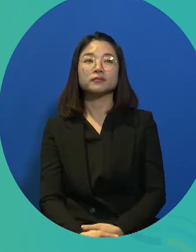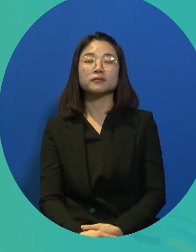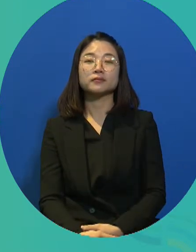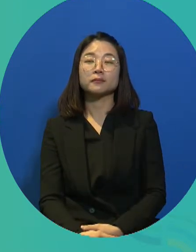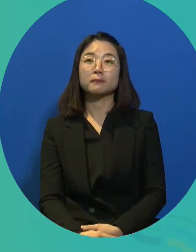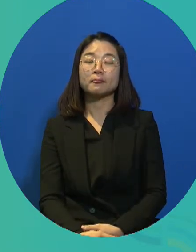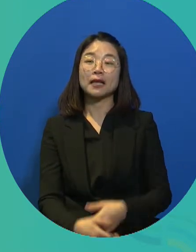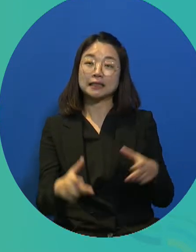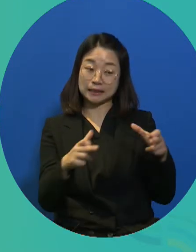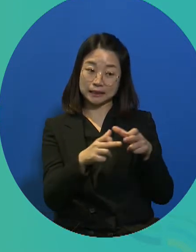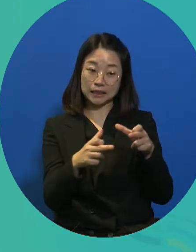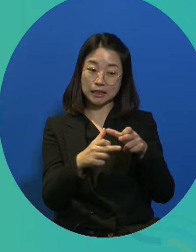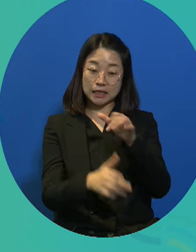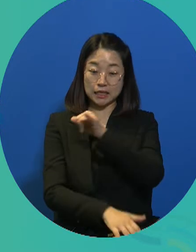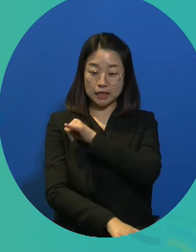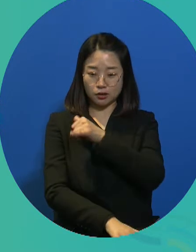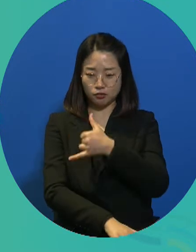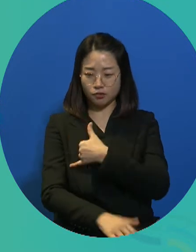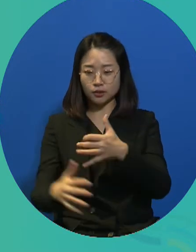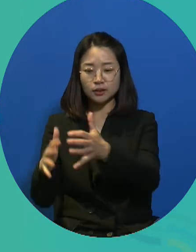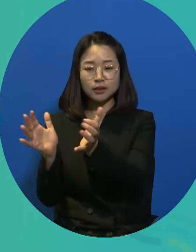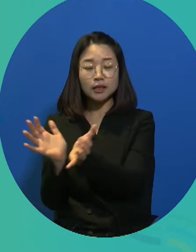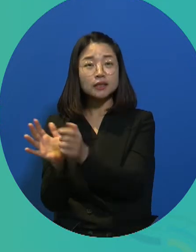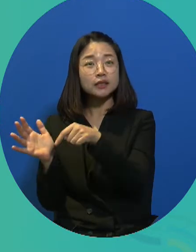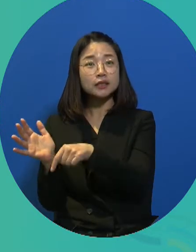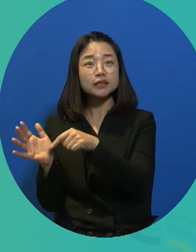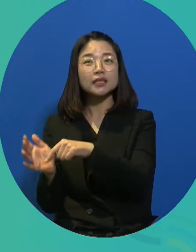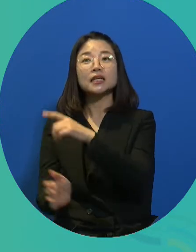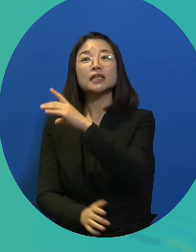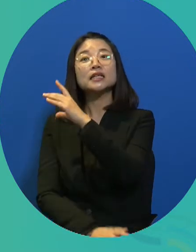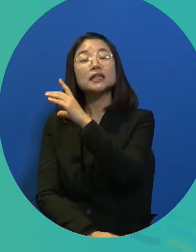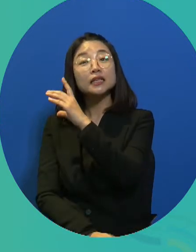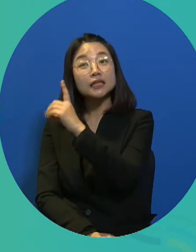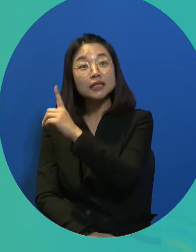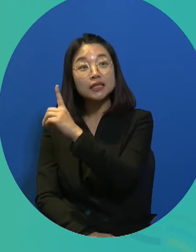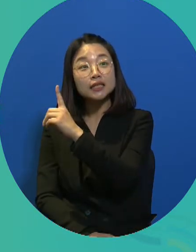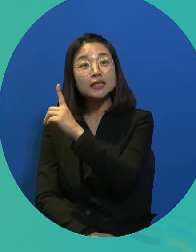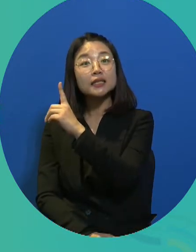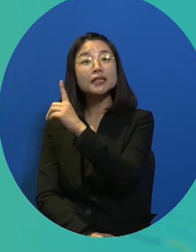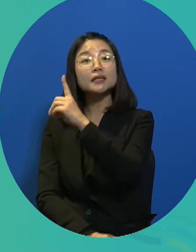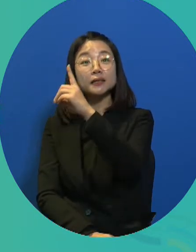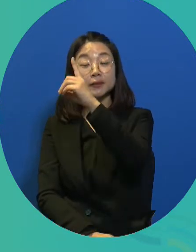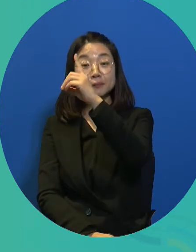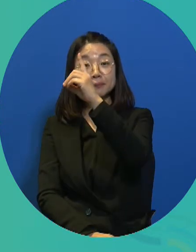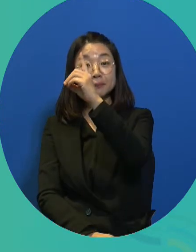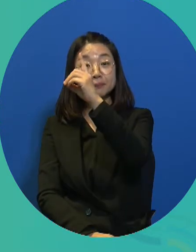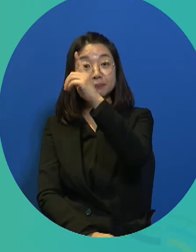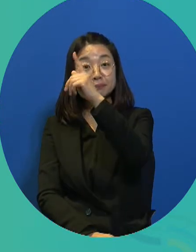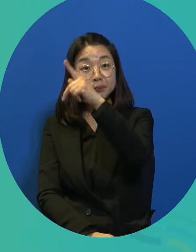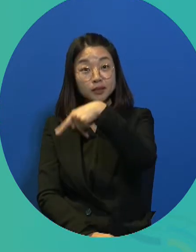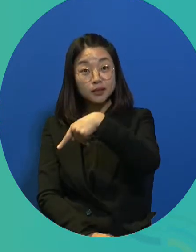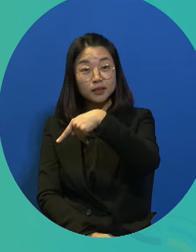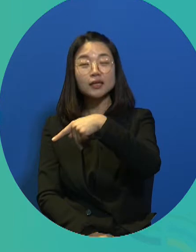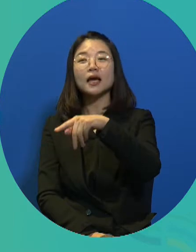진보적인 장애인 인권 단체인데요. 잠시만요. 제가 장표를 넘기려고 하고 있는데